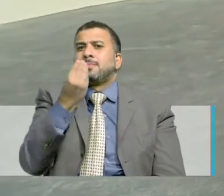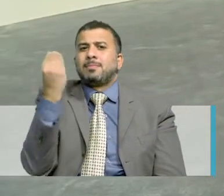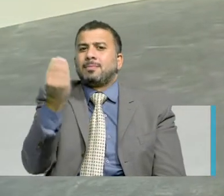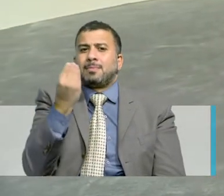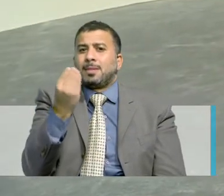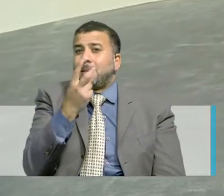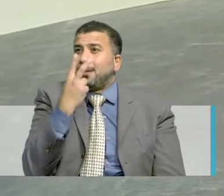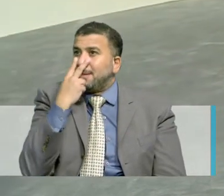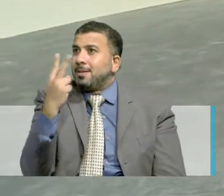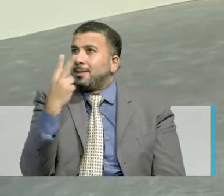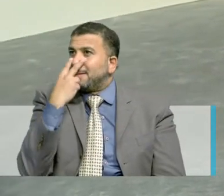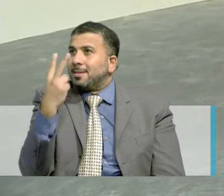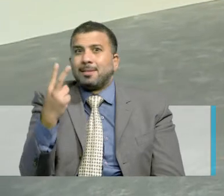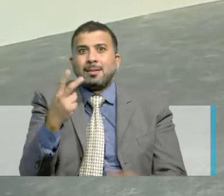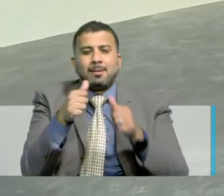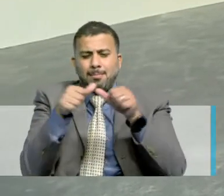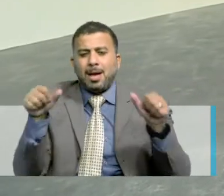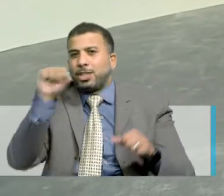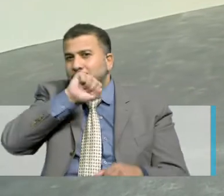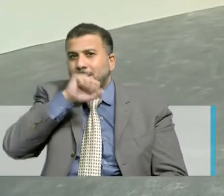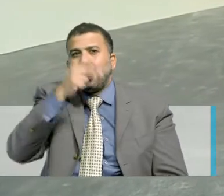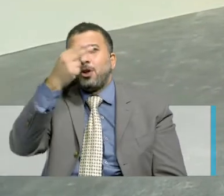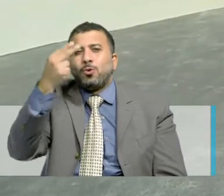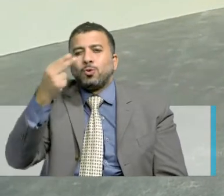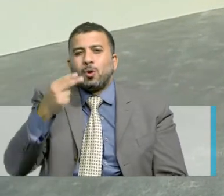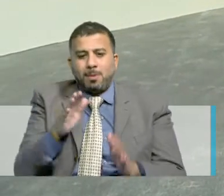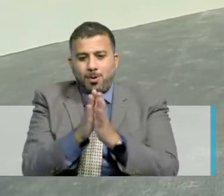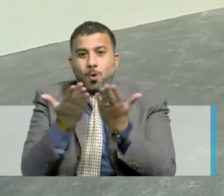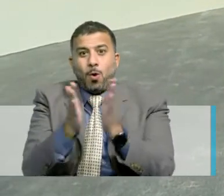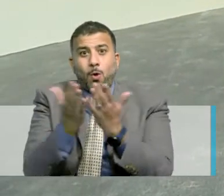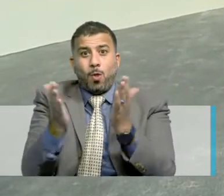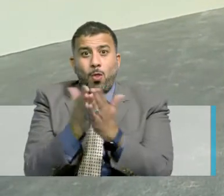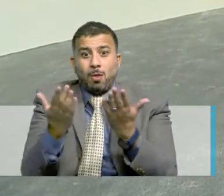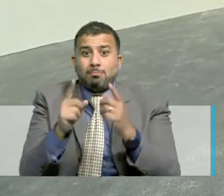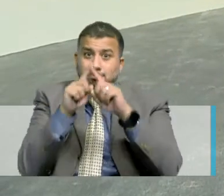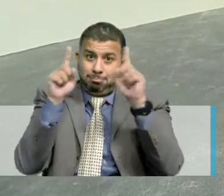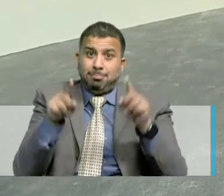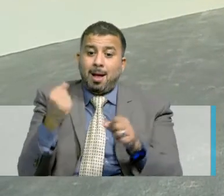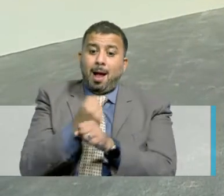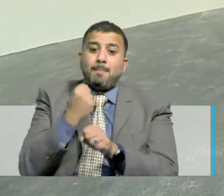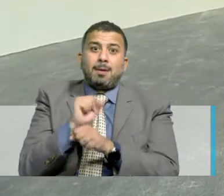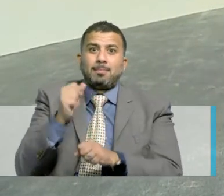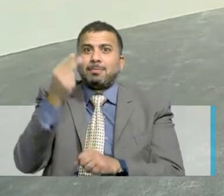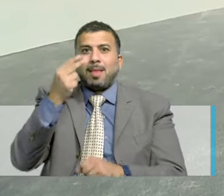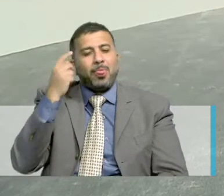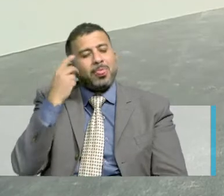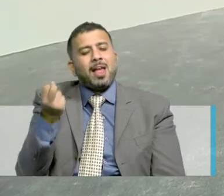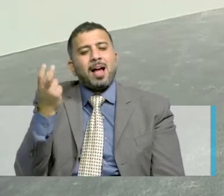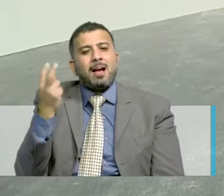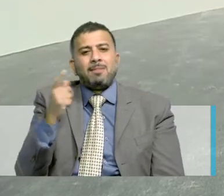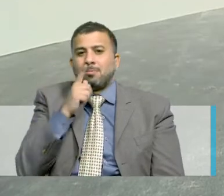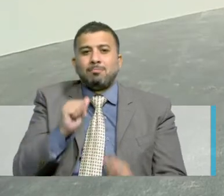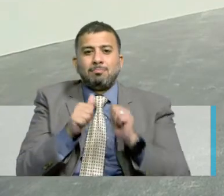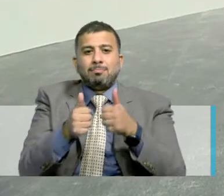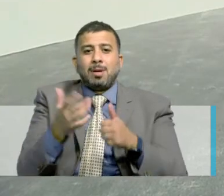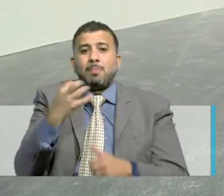يمكن لعينك أن تتخطى معرض الشارقة لرسوم الكتب الذي يعد بوابة لتقديم الأعمال الفنية والثقافية